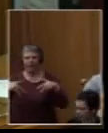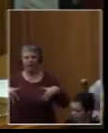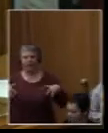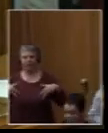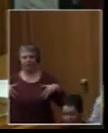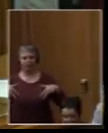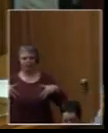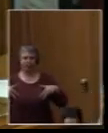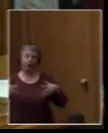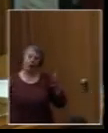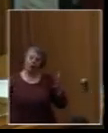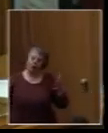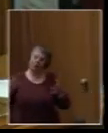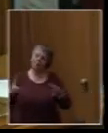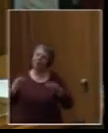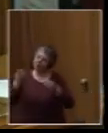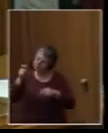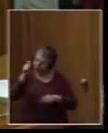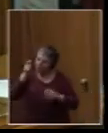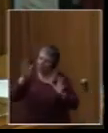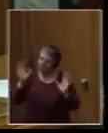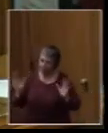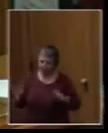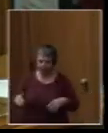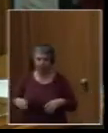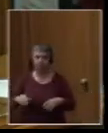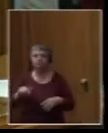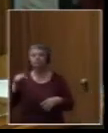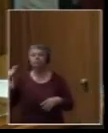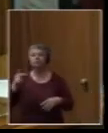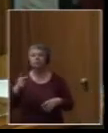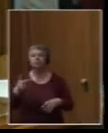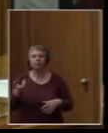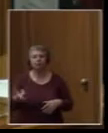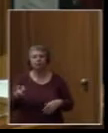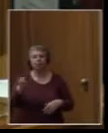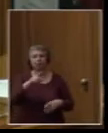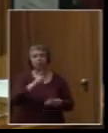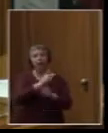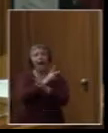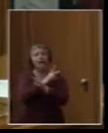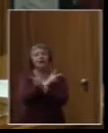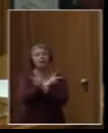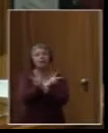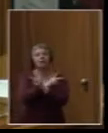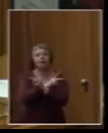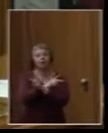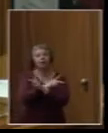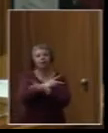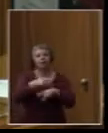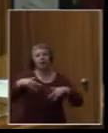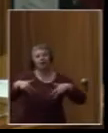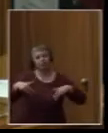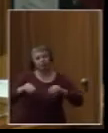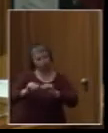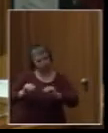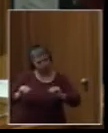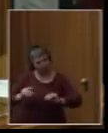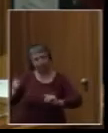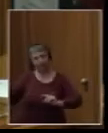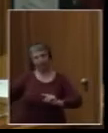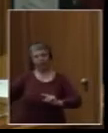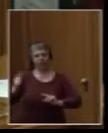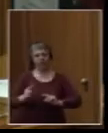απόν. Ο κύριος Τάσος Κουράκης, αναπληρωτής υπουργός Παιδείας, που έχει επίσης προσκληθεί, είναι καθοδόν και